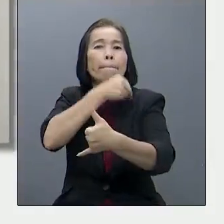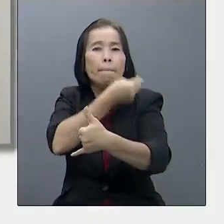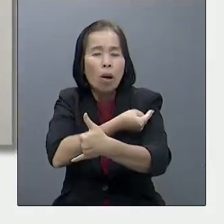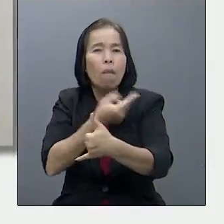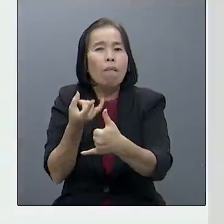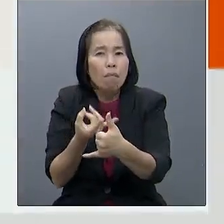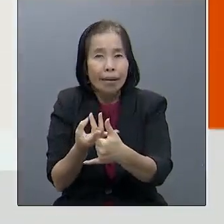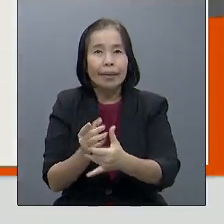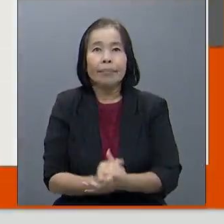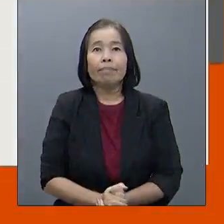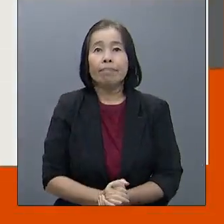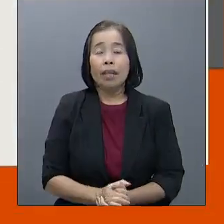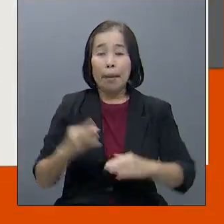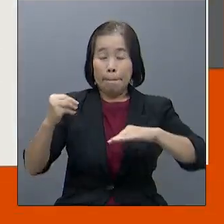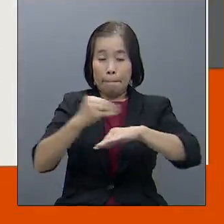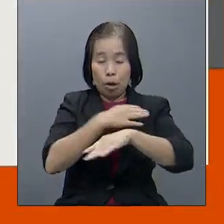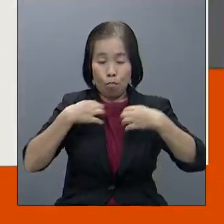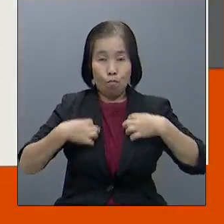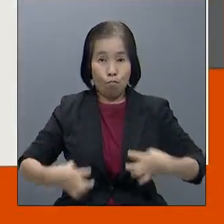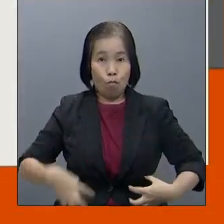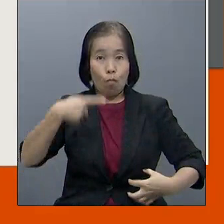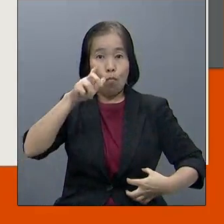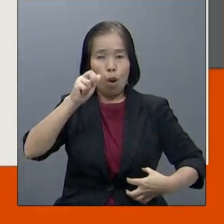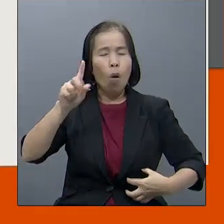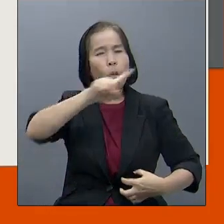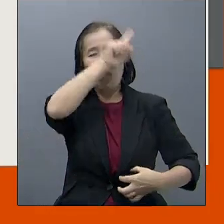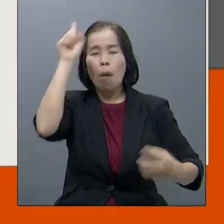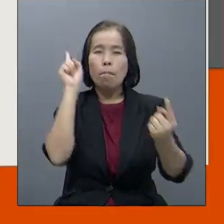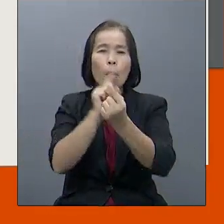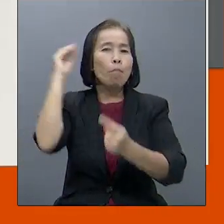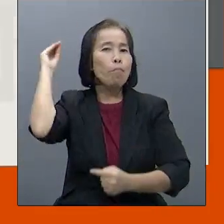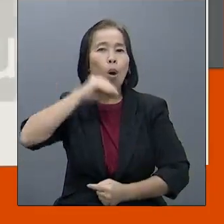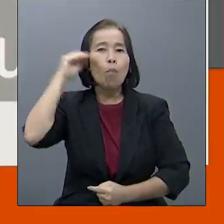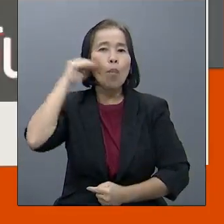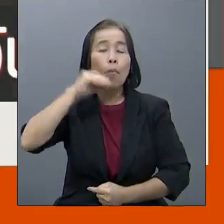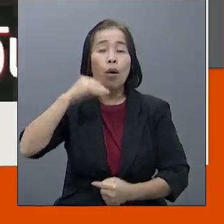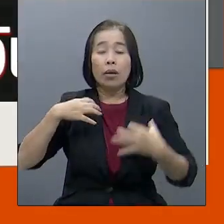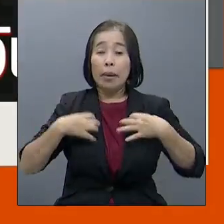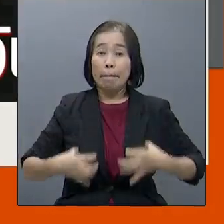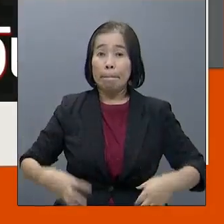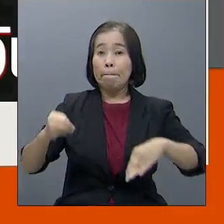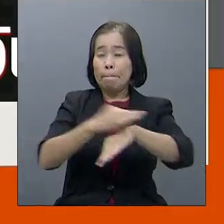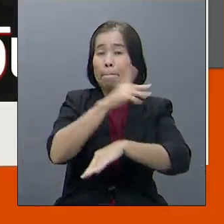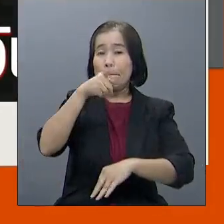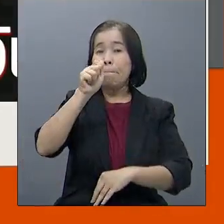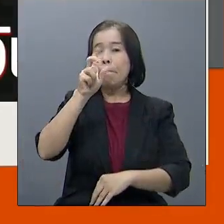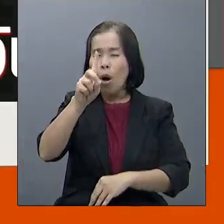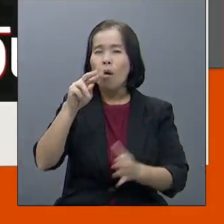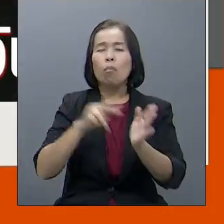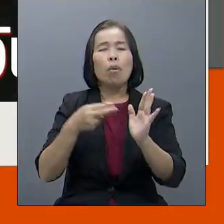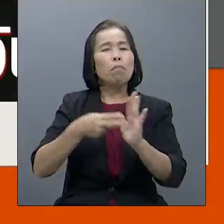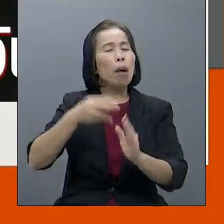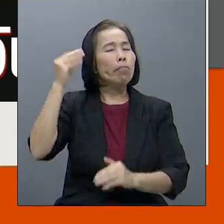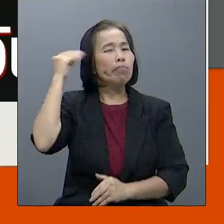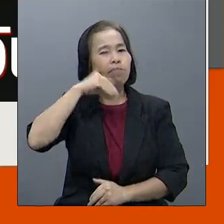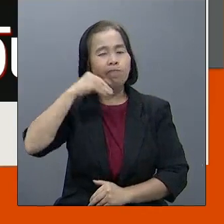ะโยมะเร็ปอด เป็นมะเรงที่พบมากทสุทั่วโลกนะคะสำหรบมะเรปอด ถือวเป็นหนึงในหาของมะเร็ที่พบบ่อยแล้วก